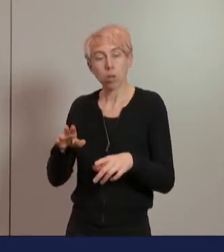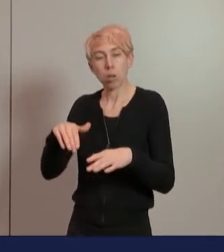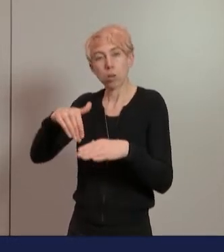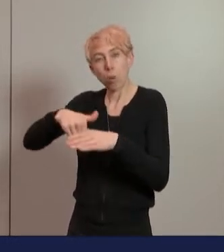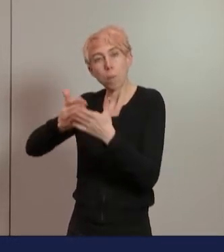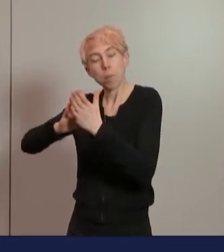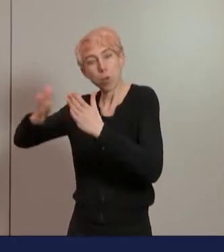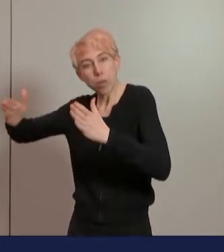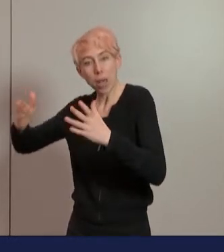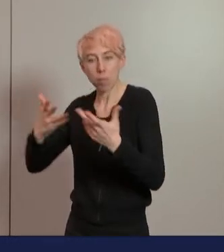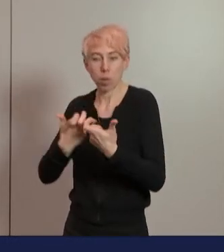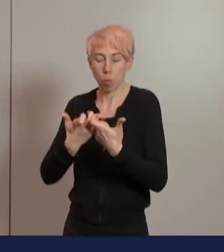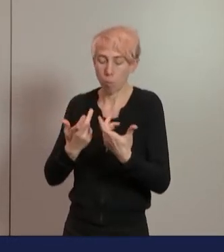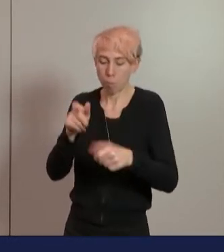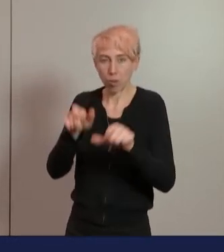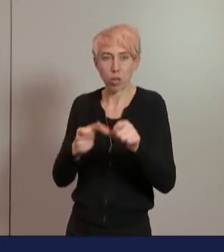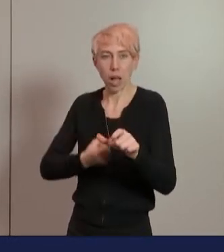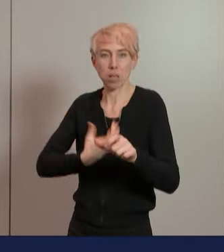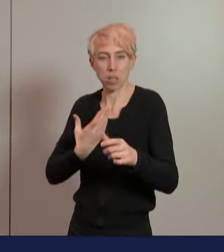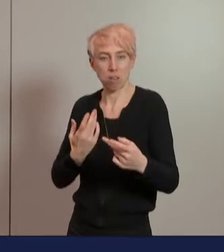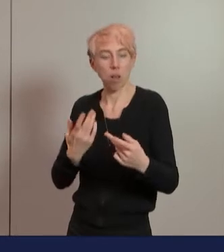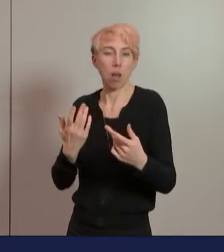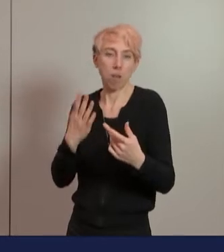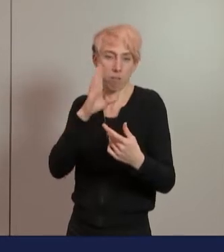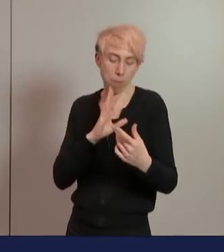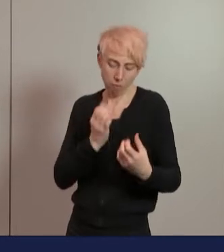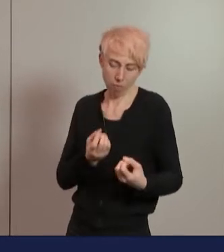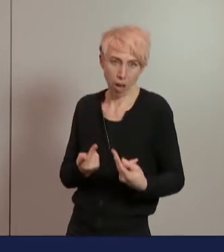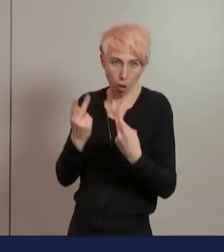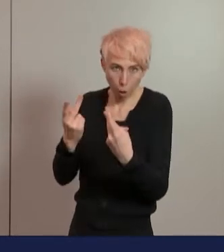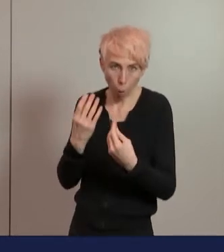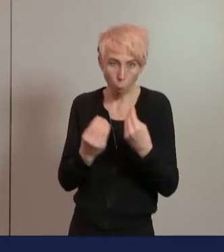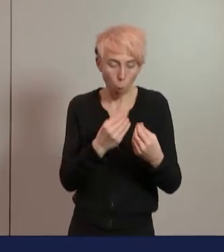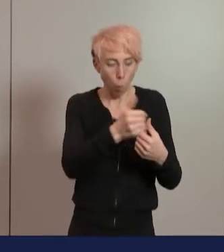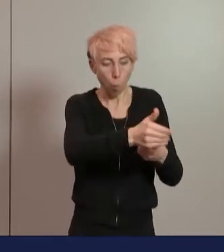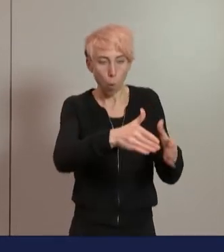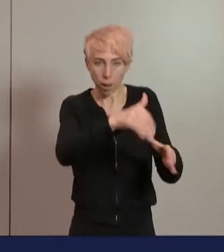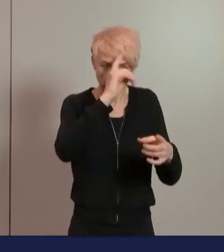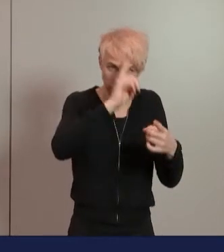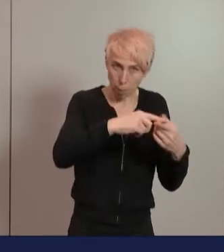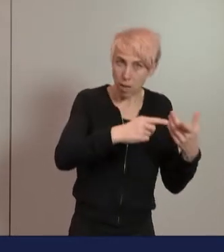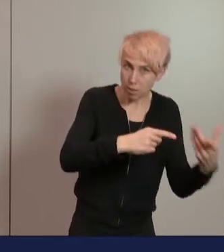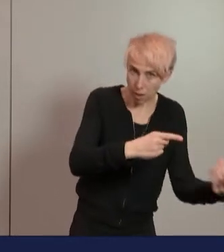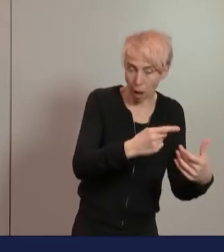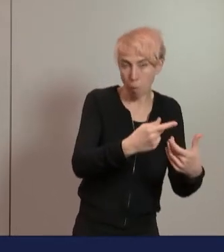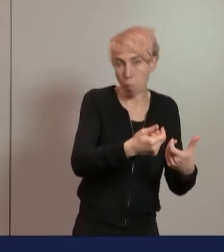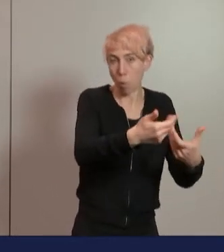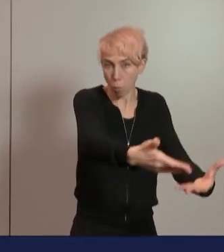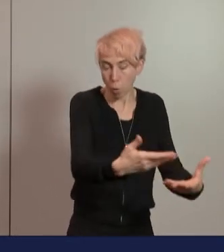notamment valorisation d'artistes femmes, boîte à lecture sur les stéréotypes, achat de livres consacrés au sujet égalité